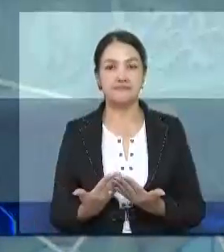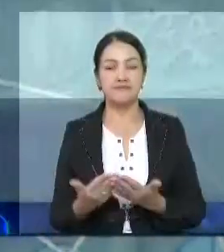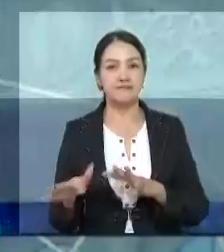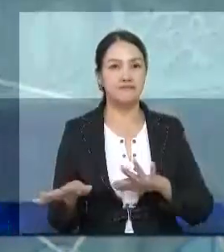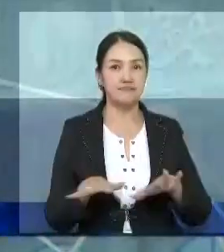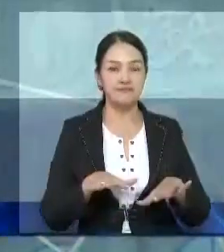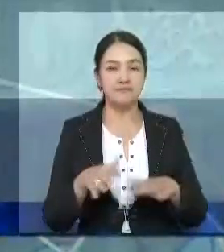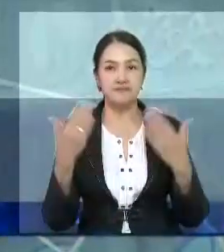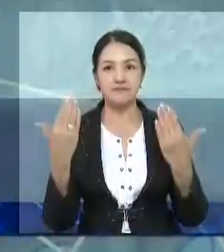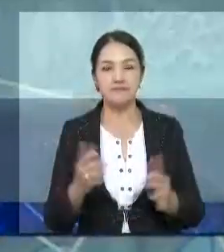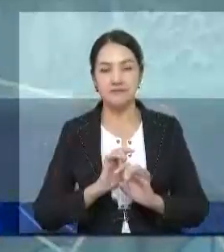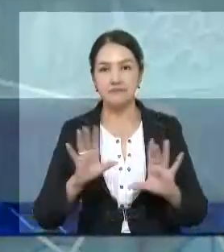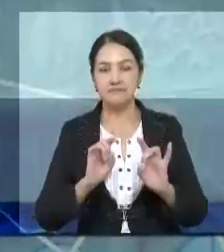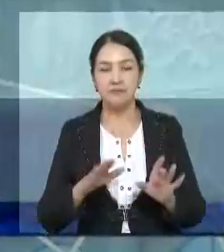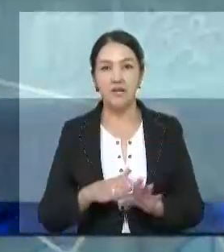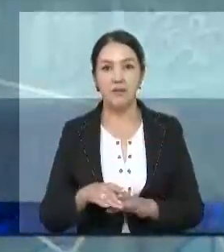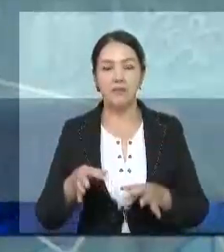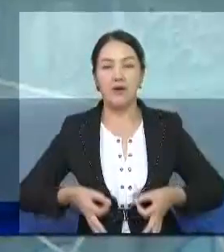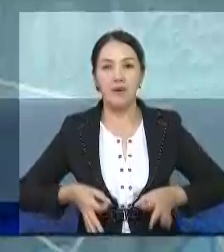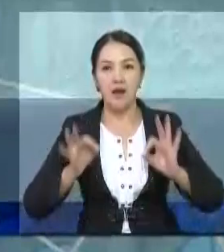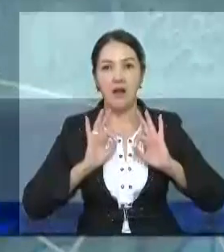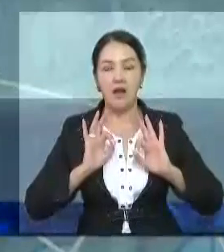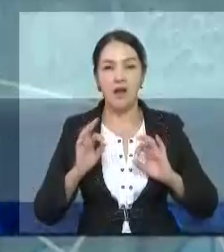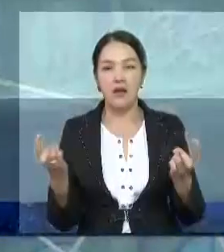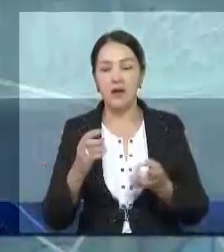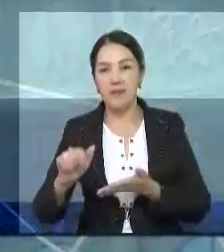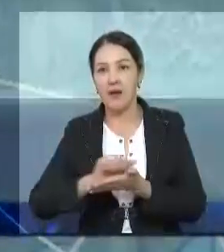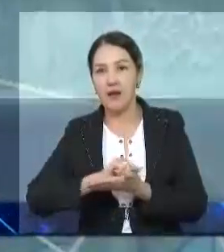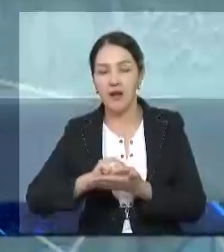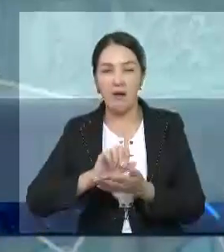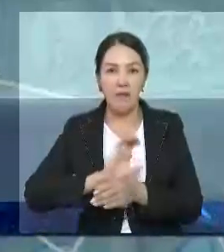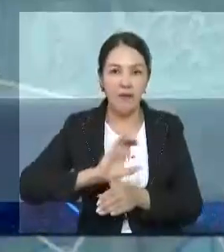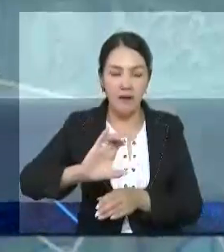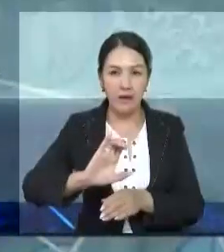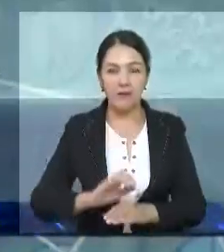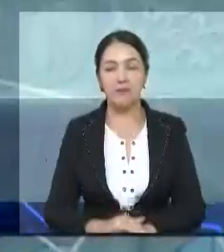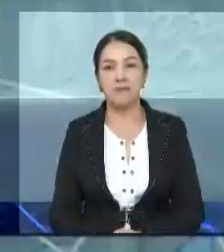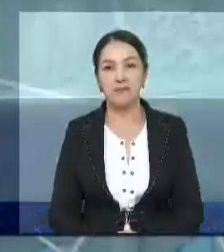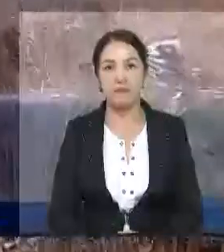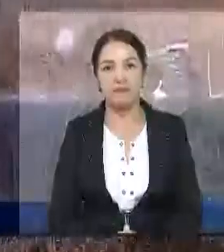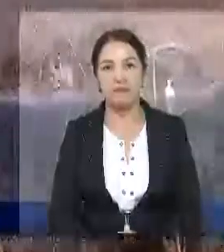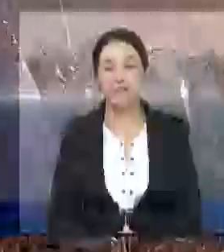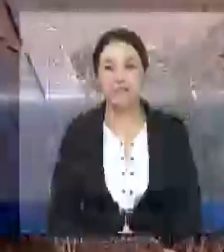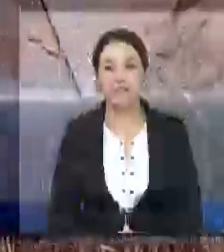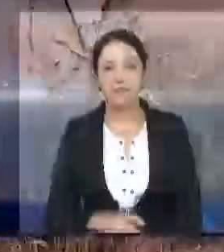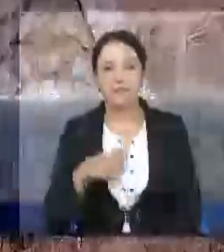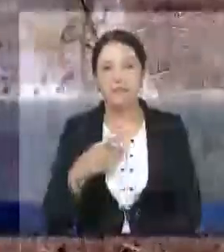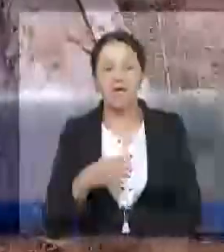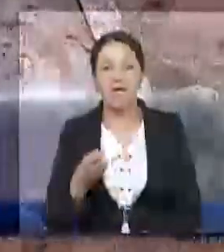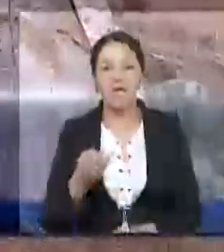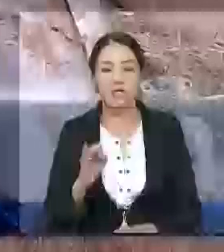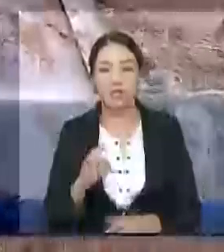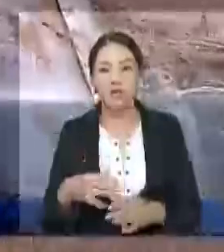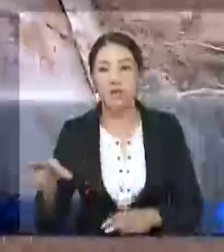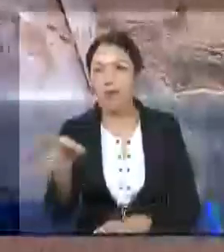Қазір міне жаңағы айтып кеткендей облыс прокуратураға тиісті құжаттарды жіберіп, әкімшілік жауапкершілікке тартамыз. Айта өтейік, ғарыштық